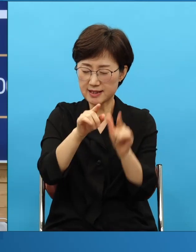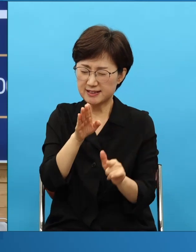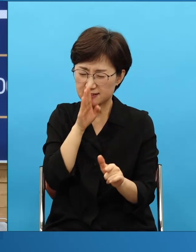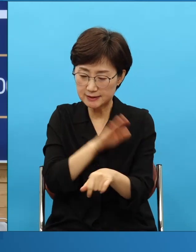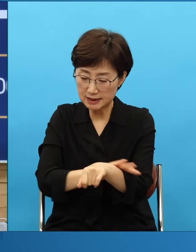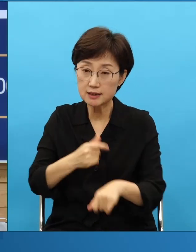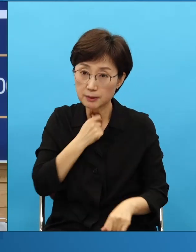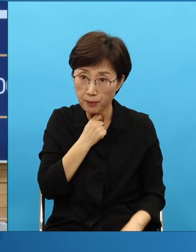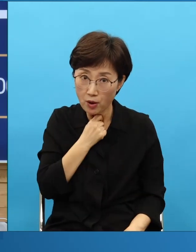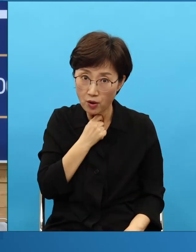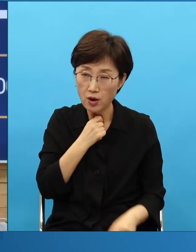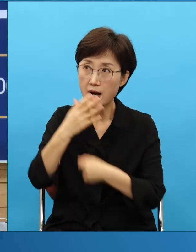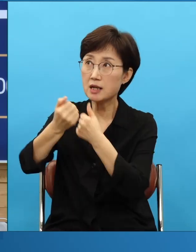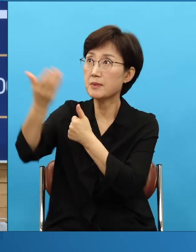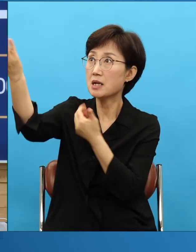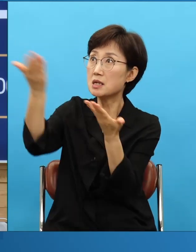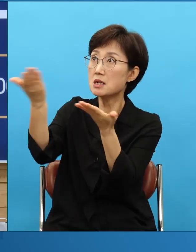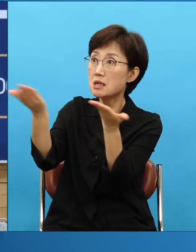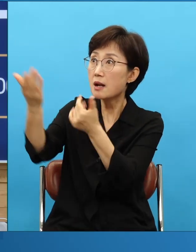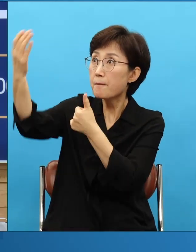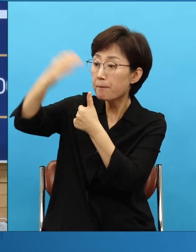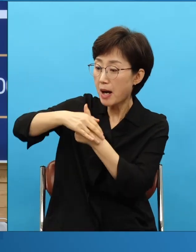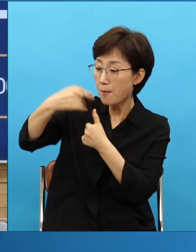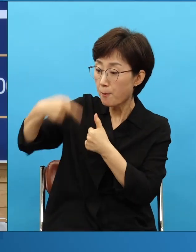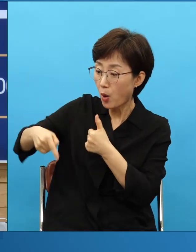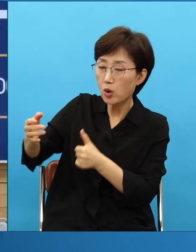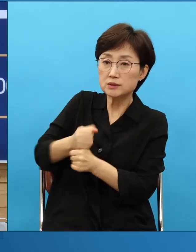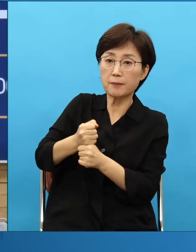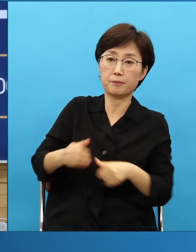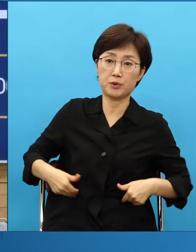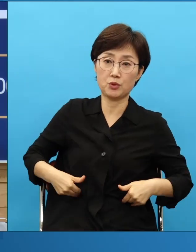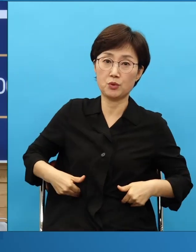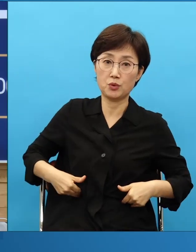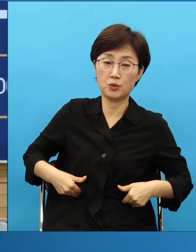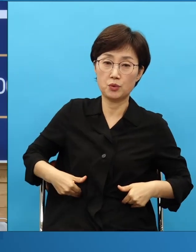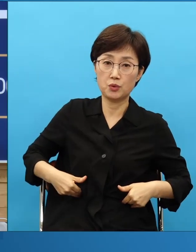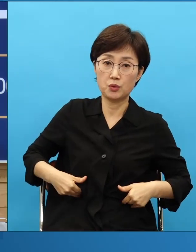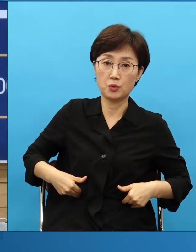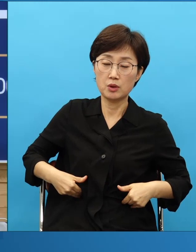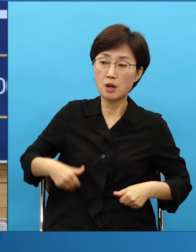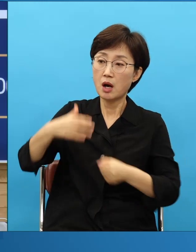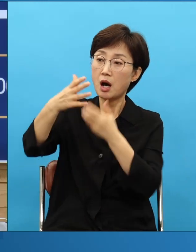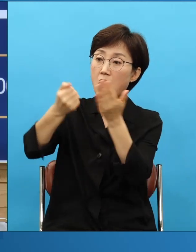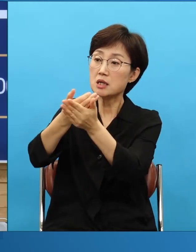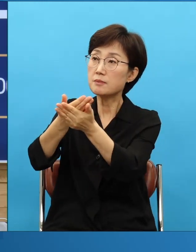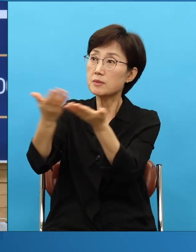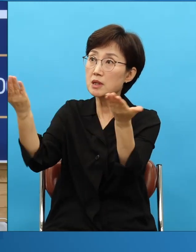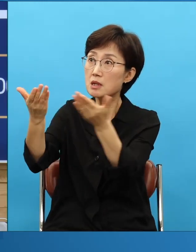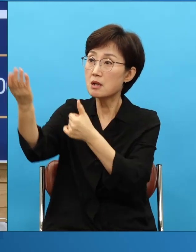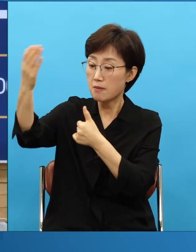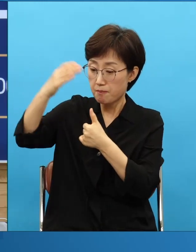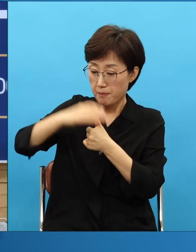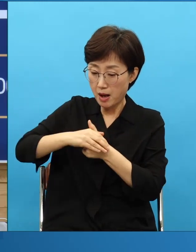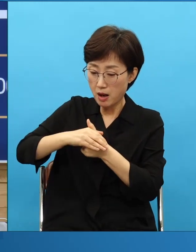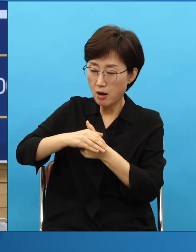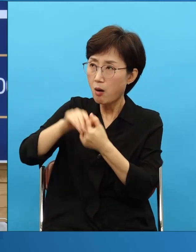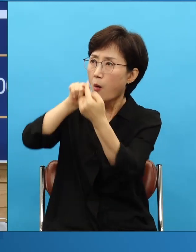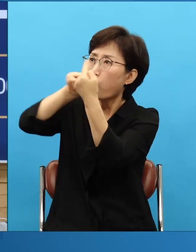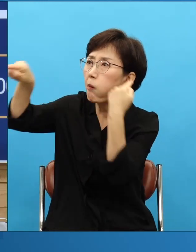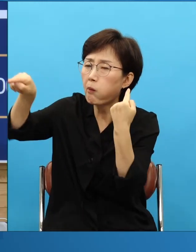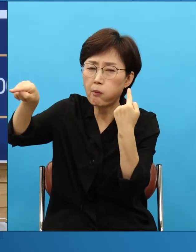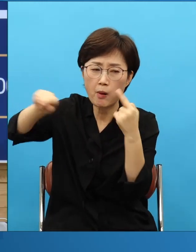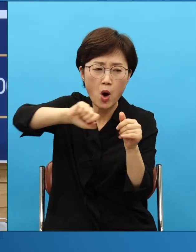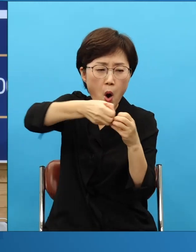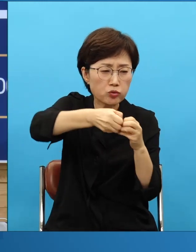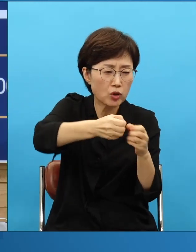then you have to hold on to the accurate mission. 그래야 응답이 되든지 말든지 하지. 내가 미션을 틀리게 잡으면 어떻게 성공을 합니까? Only then can you receive